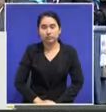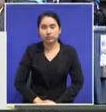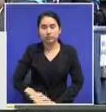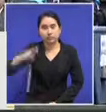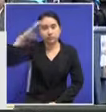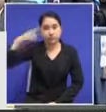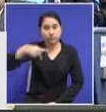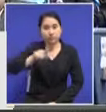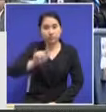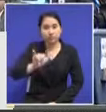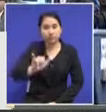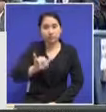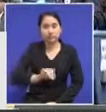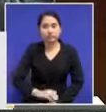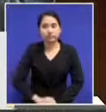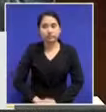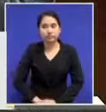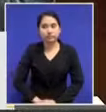เอกประยุทธ์จันทร์โอชาครับ